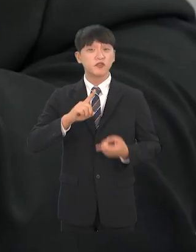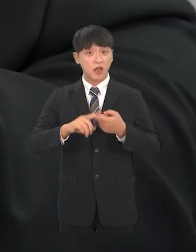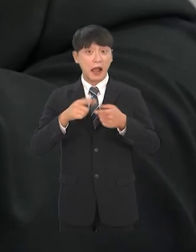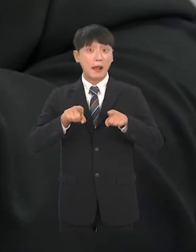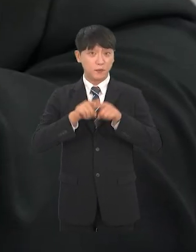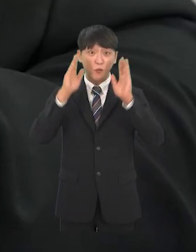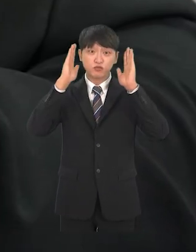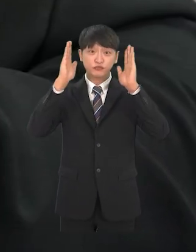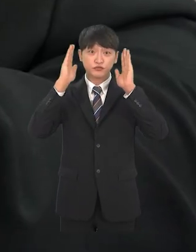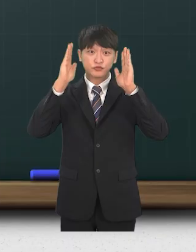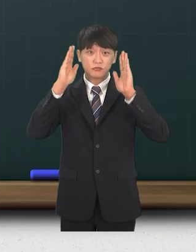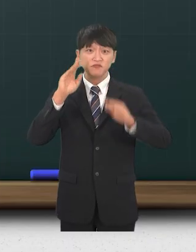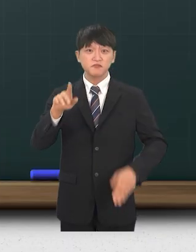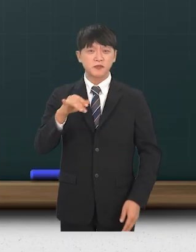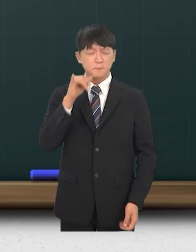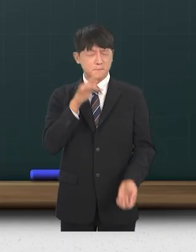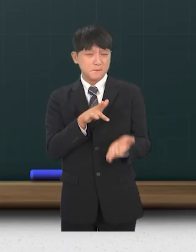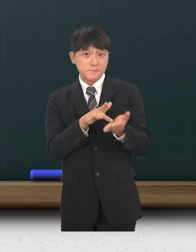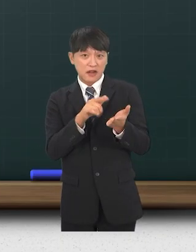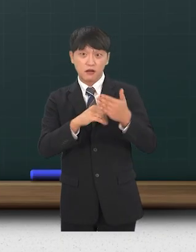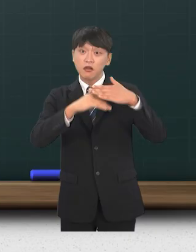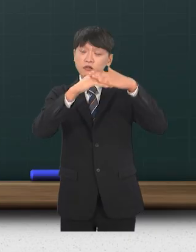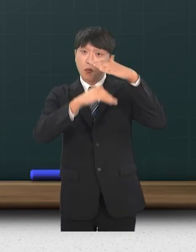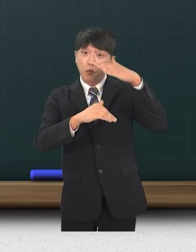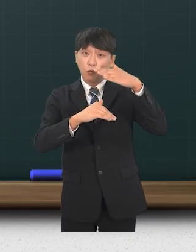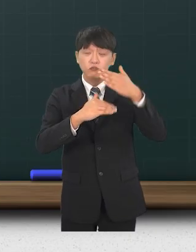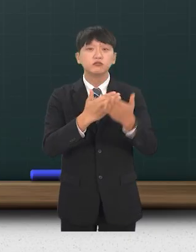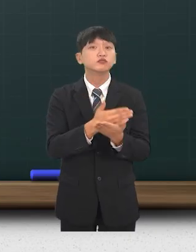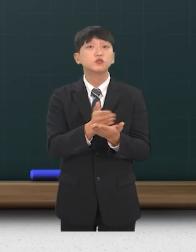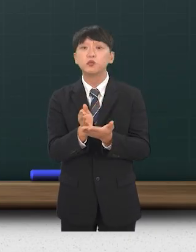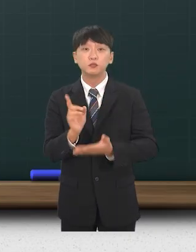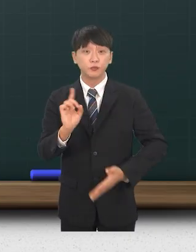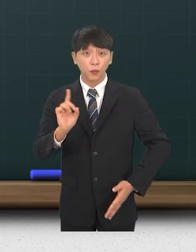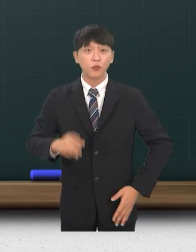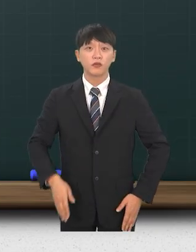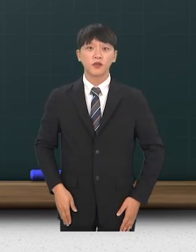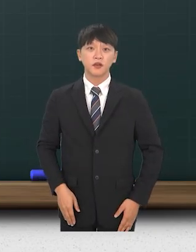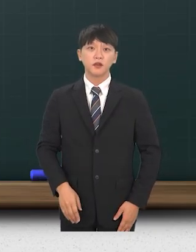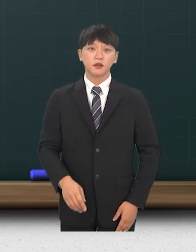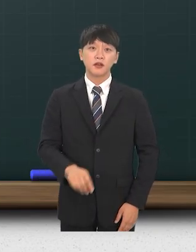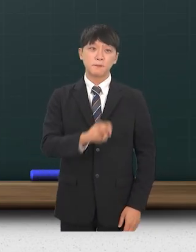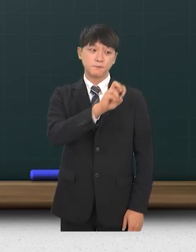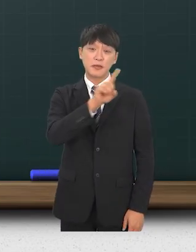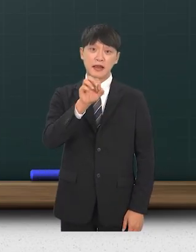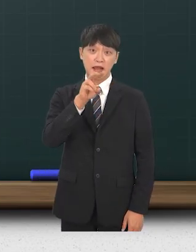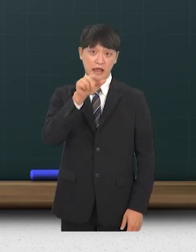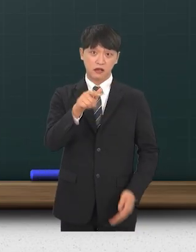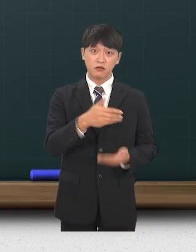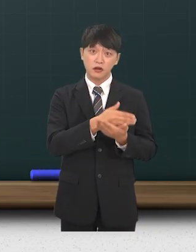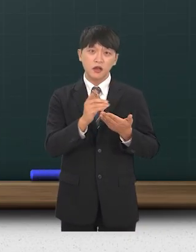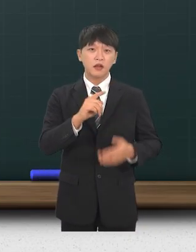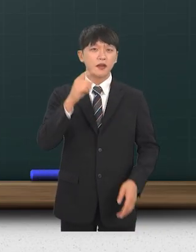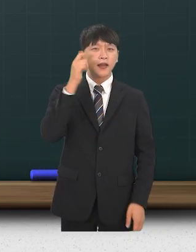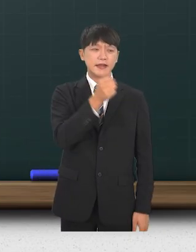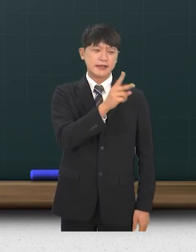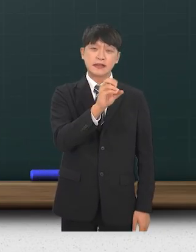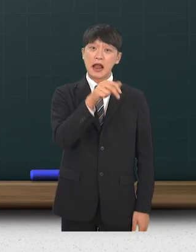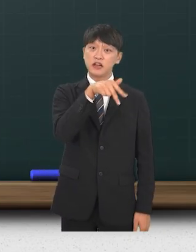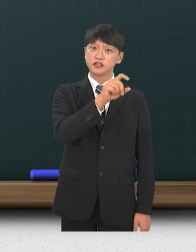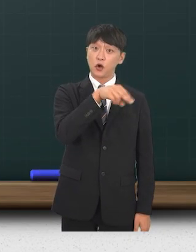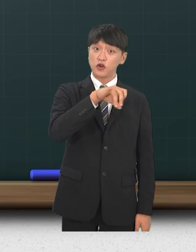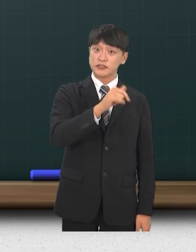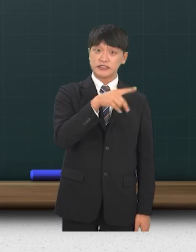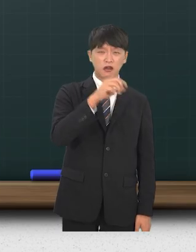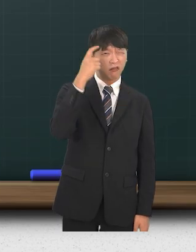위험성에 대해 알아봅시다. 마약류에 속하는 약물 어떤 것이 있을까요? 그게 마약, 향정신성 의약품,